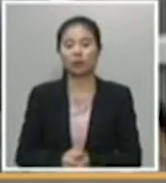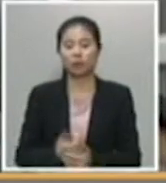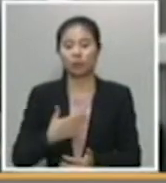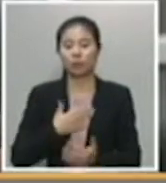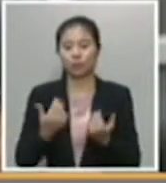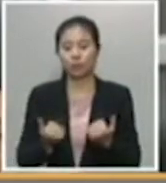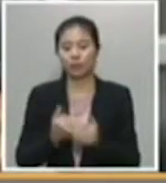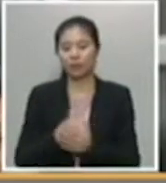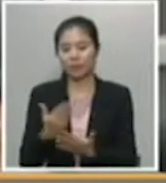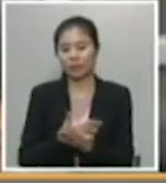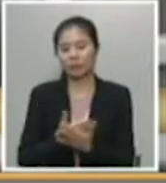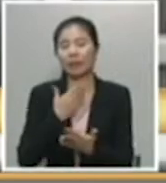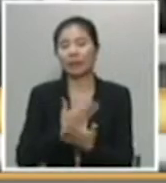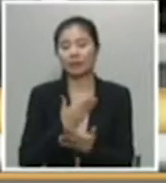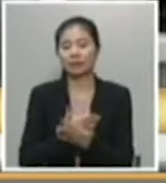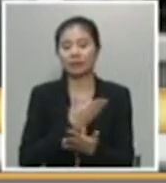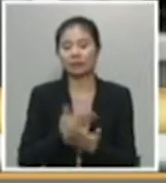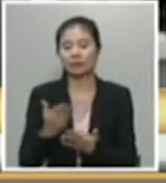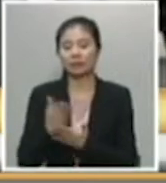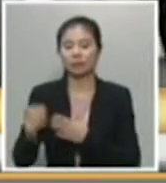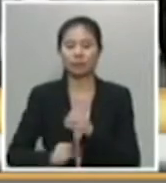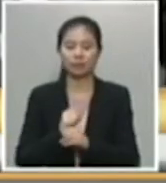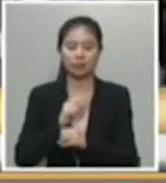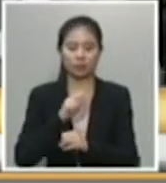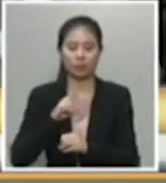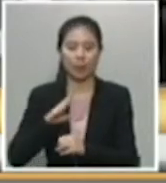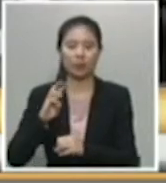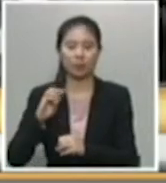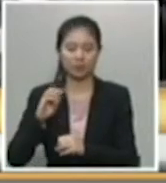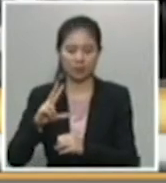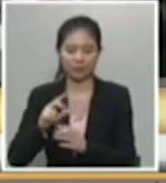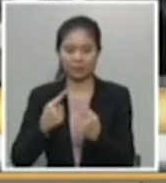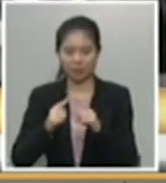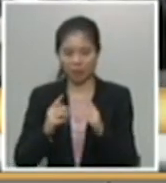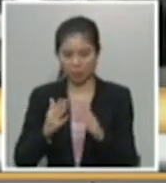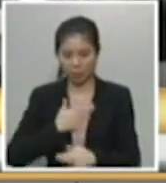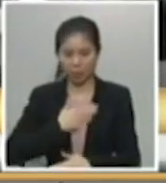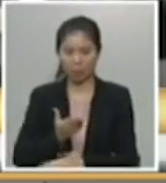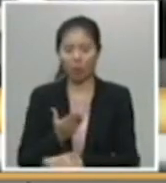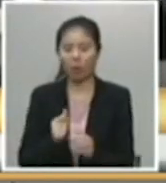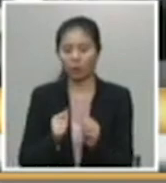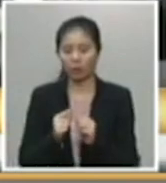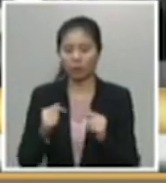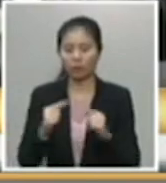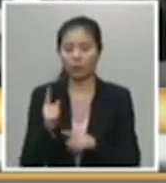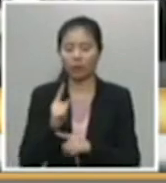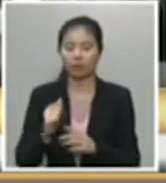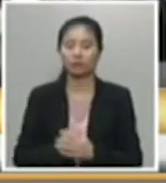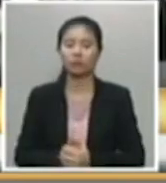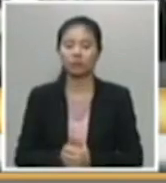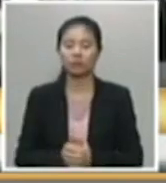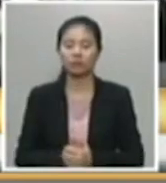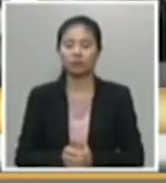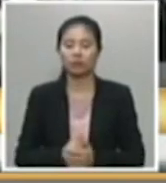พิจารณางบประมาณรายจ่ายตามปีงบประมาณ2563แต่ผมจะขออนุญาตที่ใช้เวลาของผมเนี่ยในการที่จะ